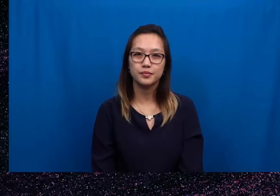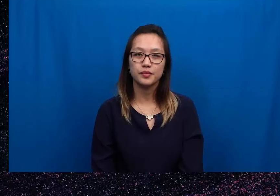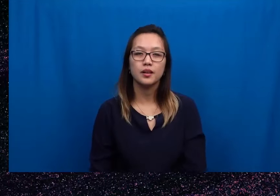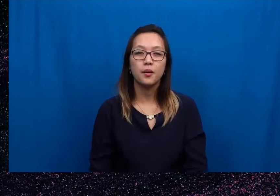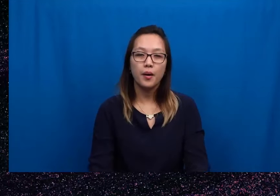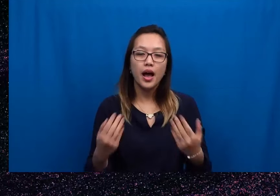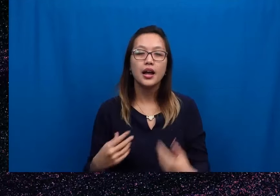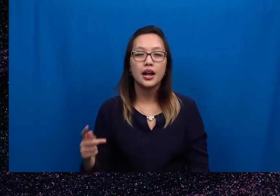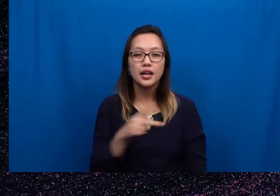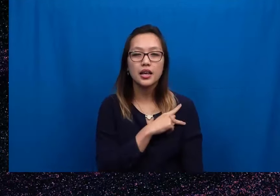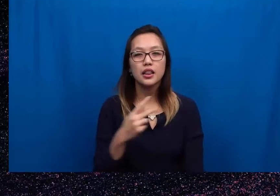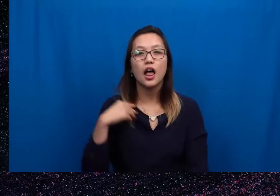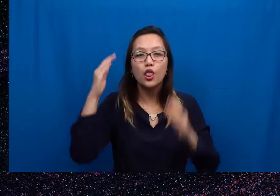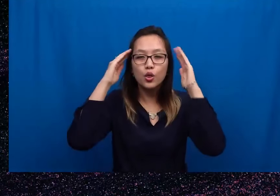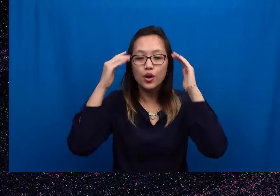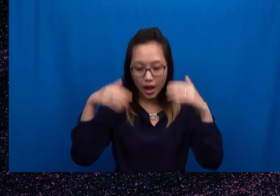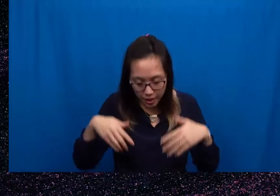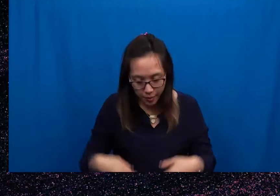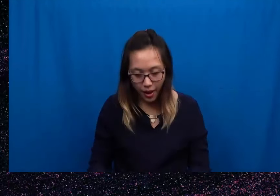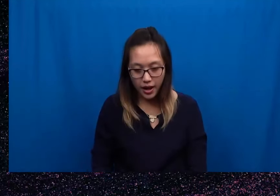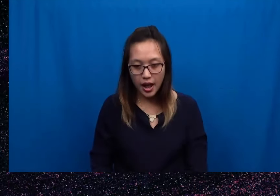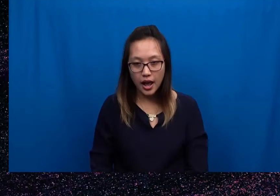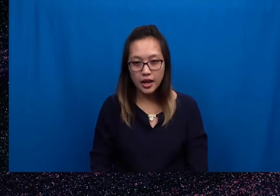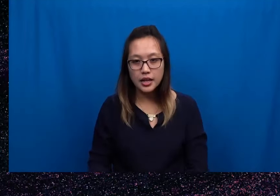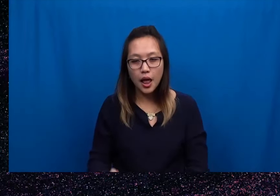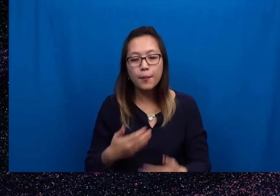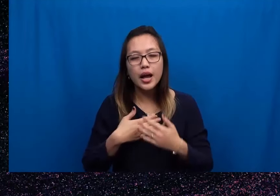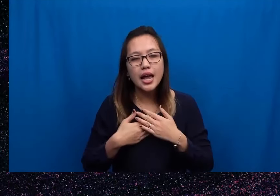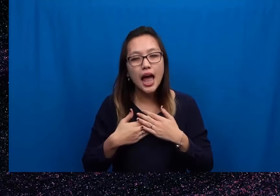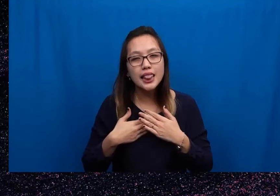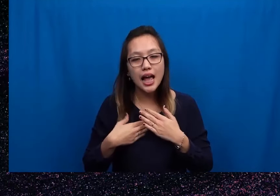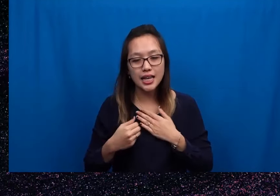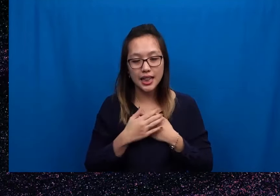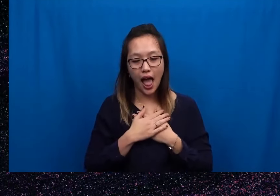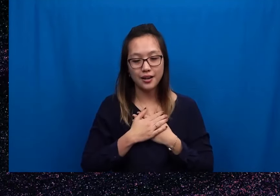Mari kita tundukkan kepala, kita pegang dada kita masing-masing.